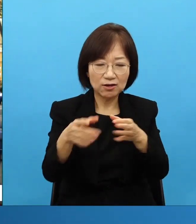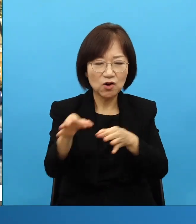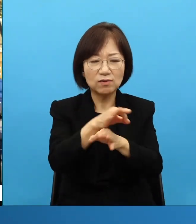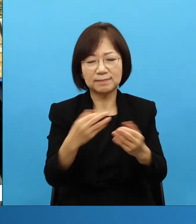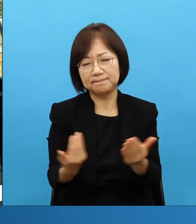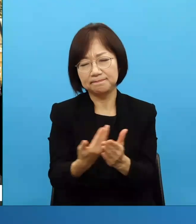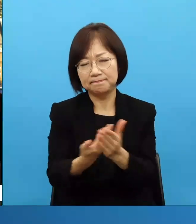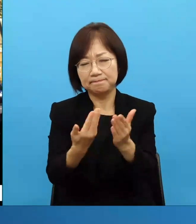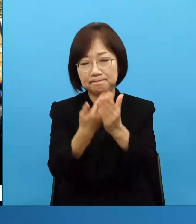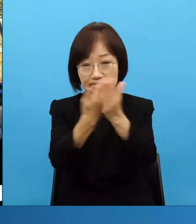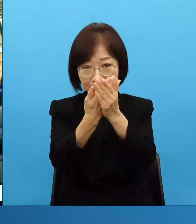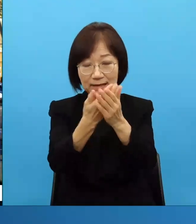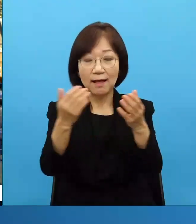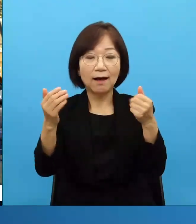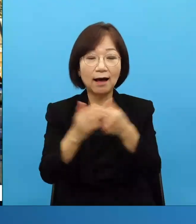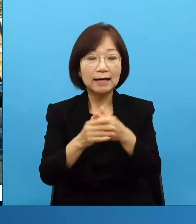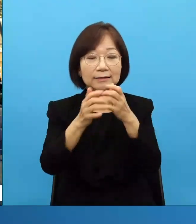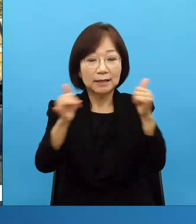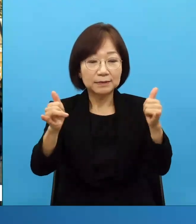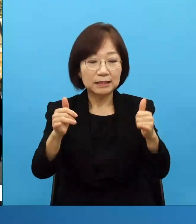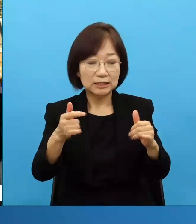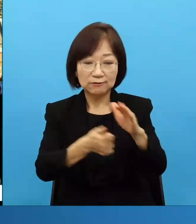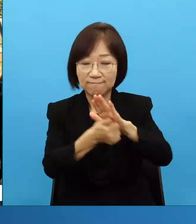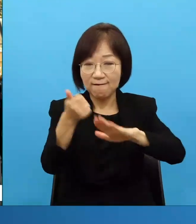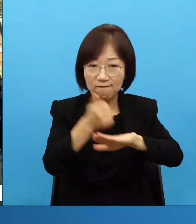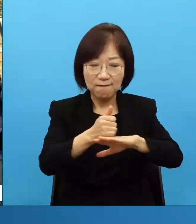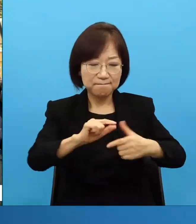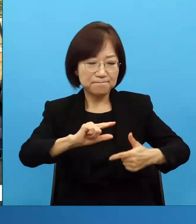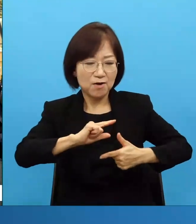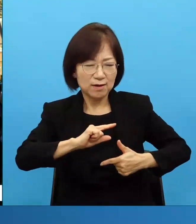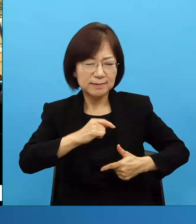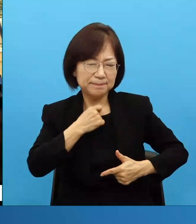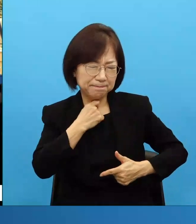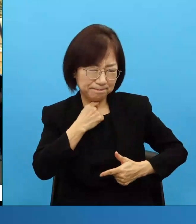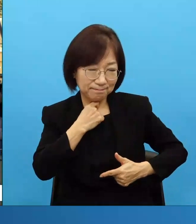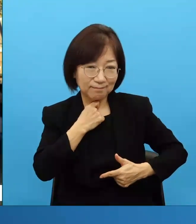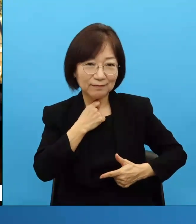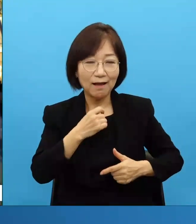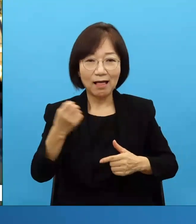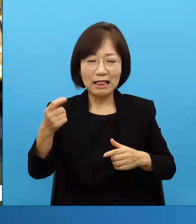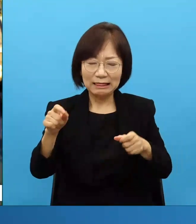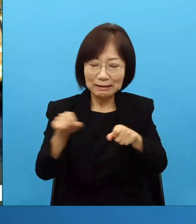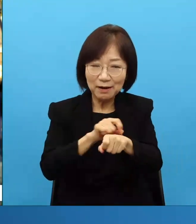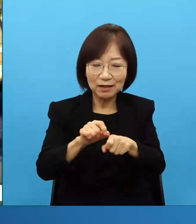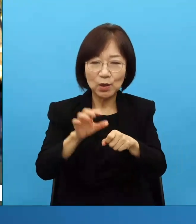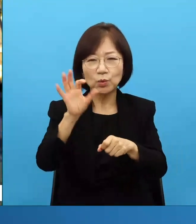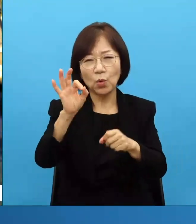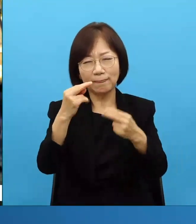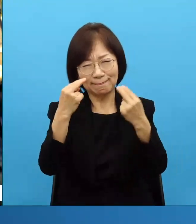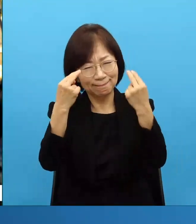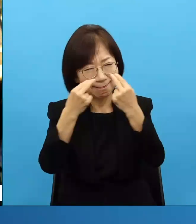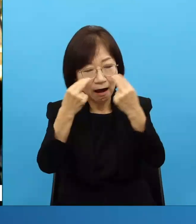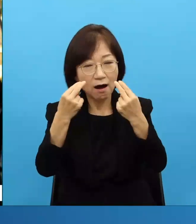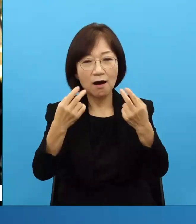많은 사람들이 성공과 명예를 위해 뛰고 있고 특히 돈에 잡혀있는 사람들이 많아.